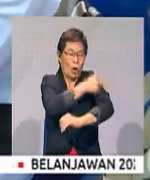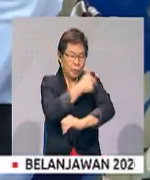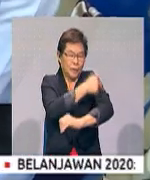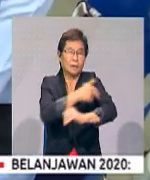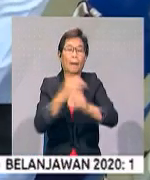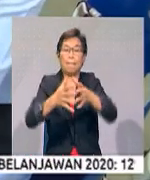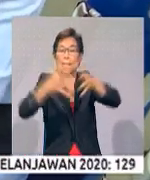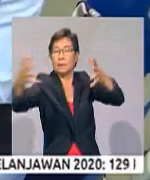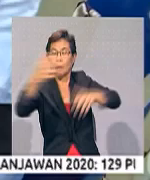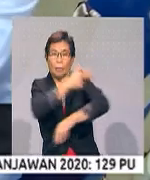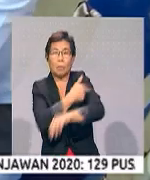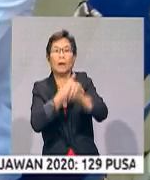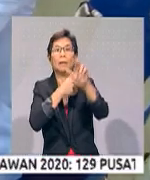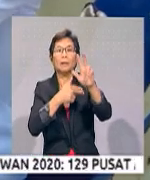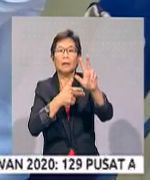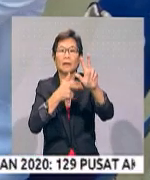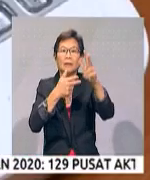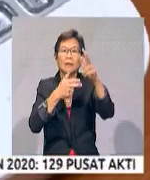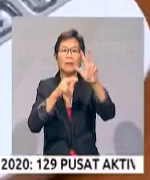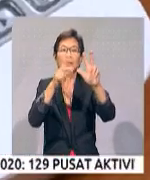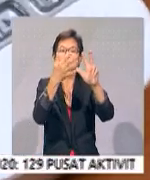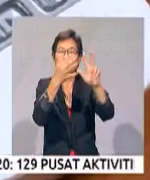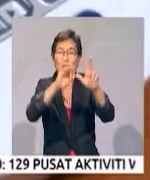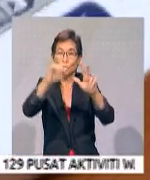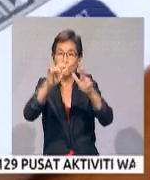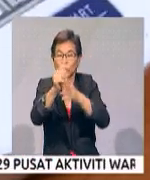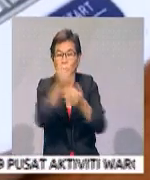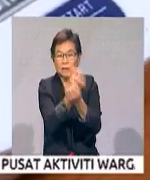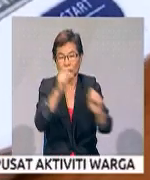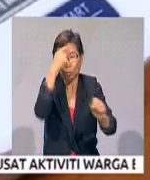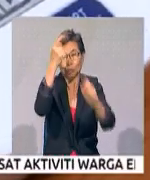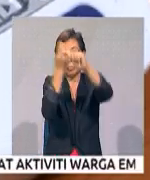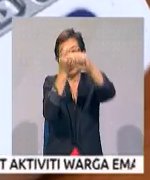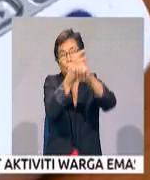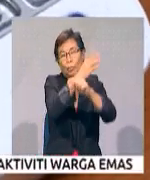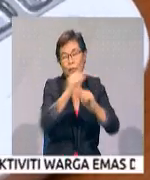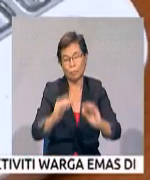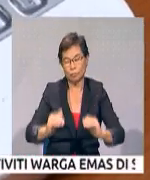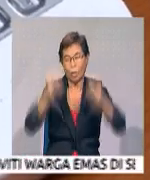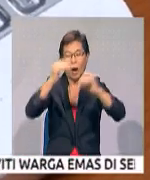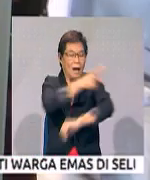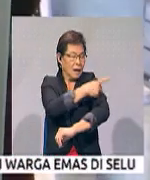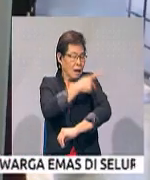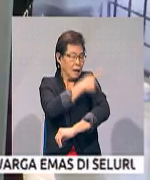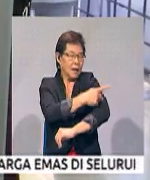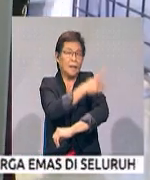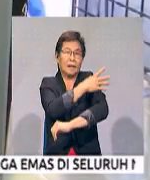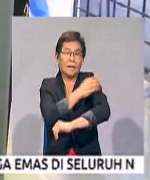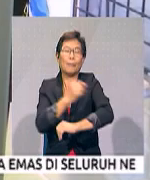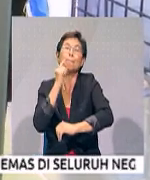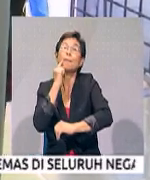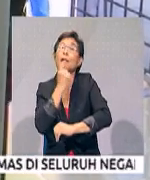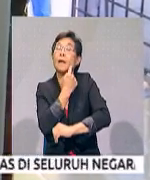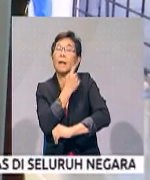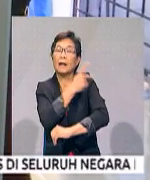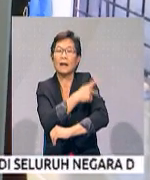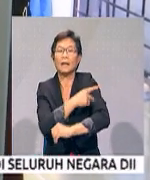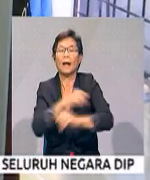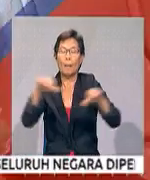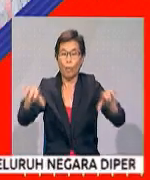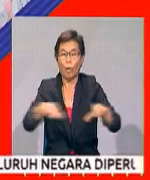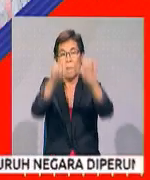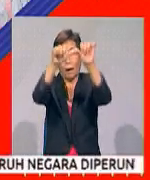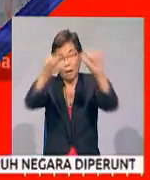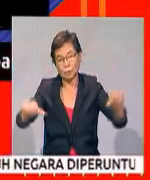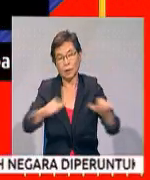Sementara RM319 juta disedia untuk bina dan naik taraw klinik kesihatan dan pergigian juga kemudahan kuartes.